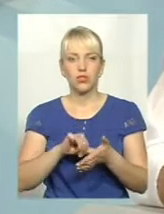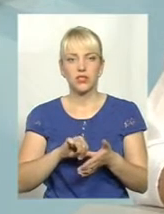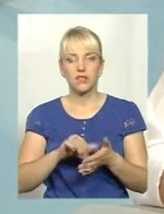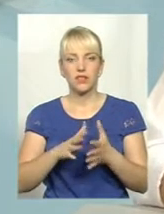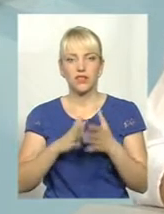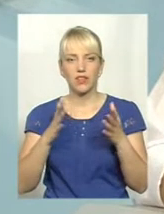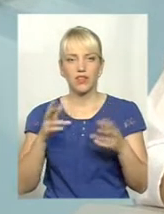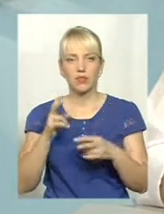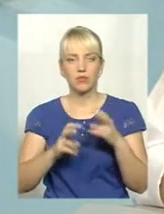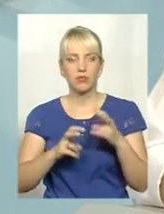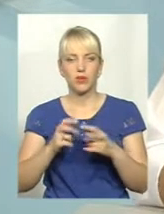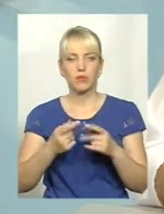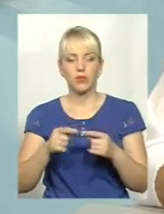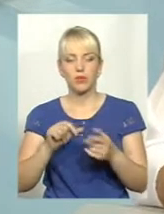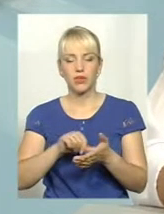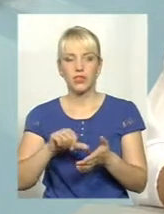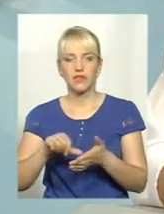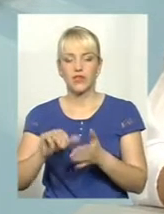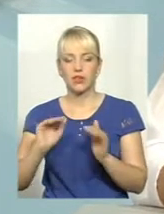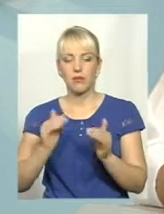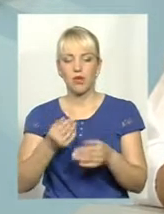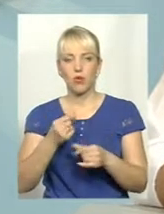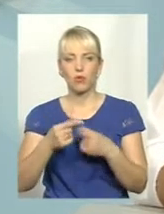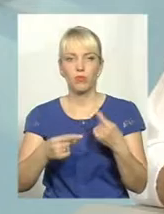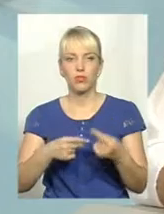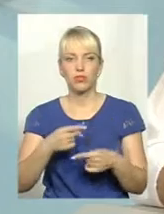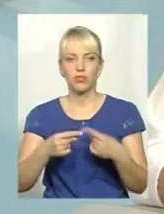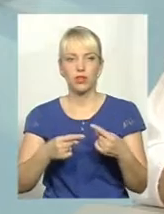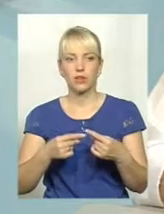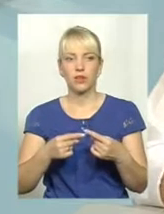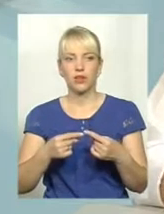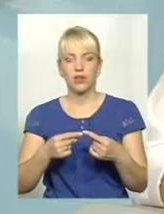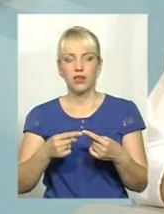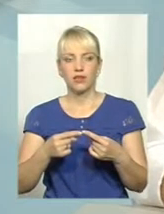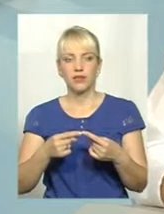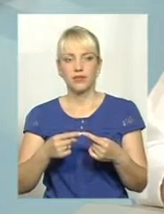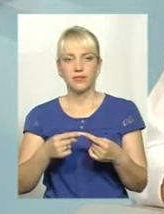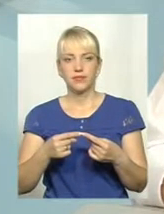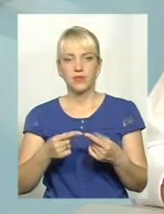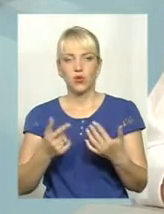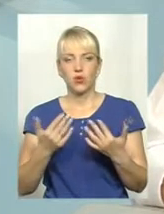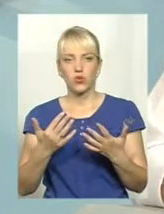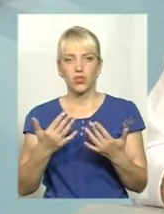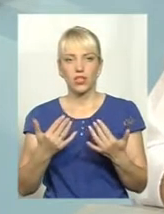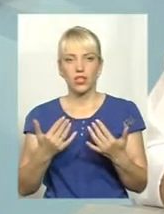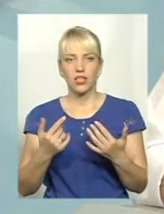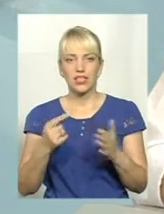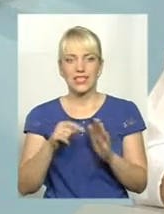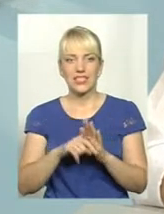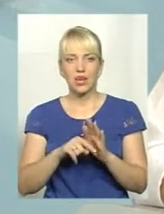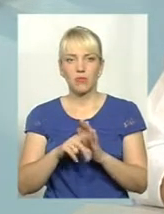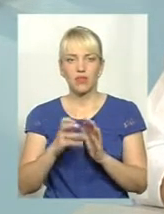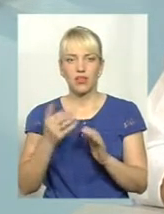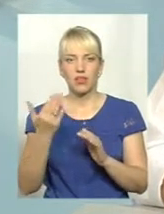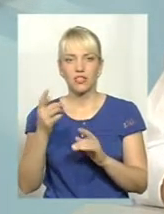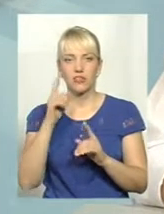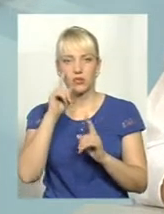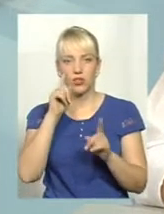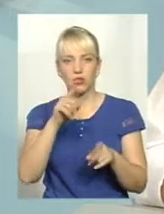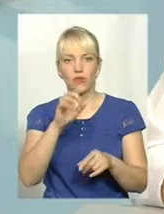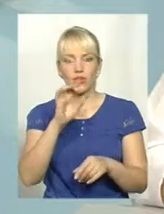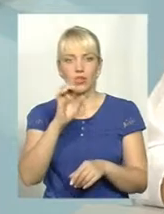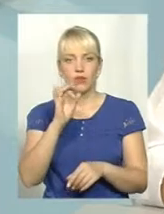робочих групах, на загальних хоча б якихось нарадах. Оскільки про це, що я говорив на початку, це самі ті люди, через яких буде просуватись бренд. І